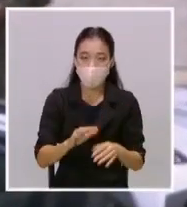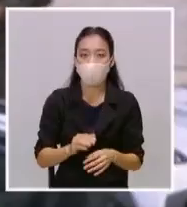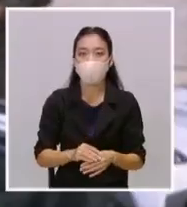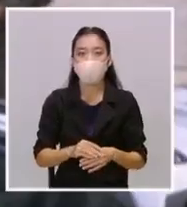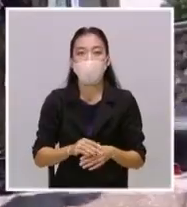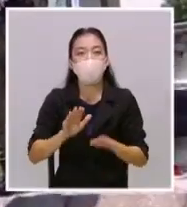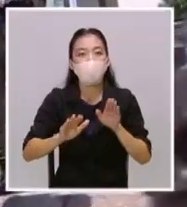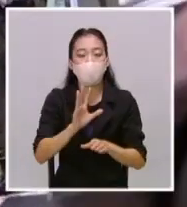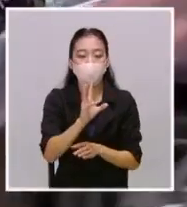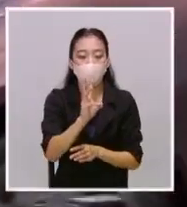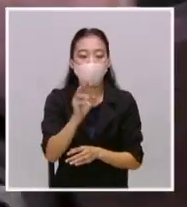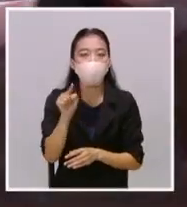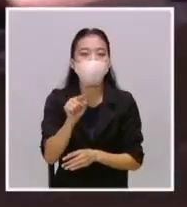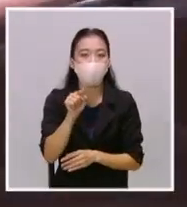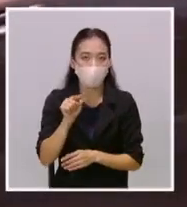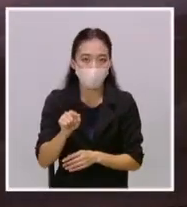ค่ะ